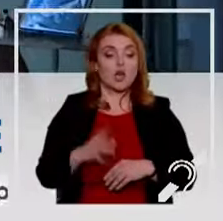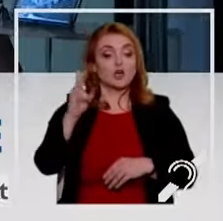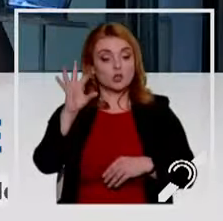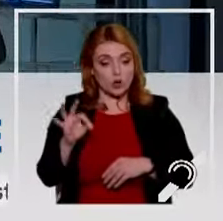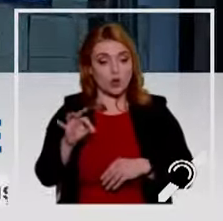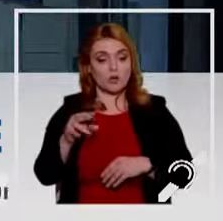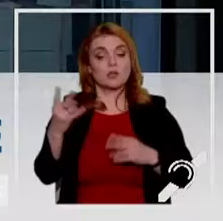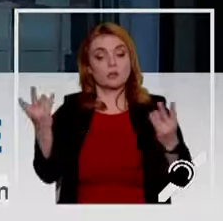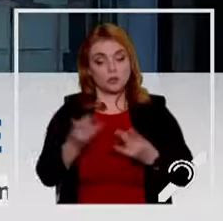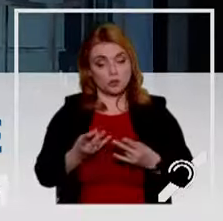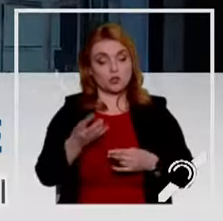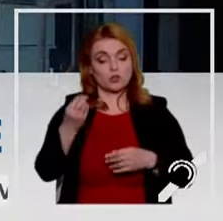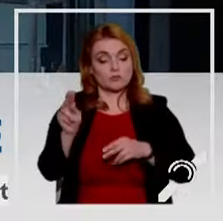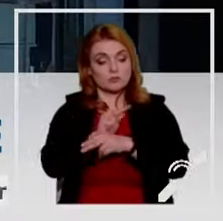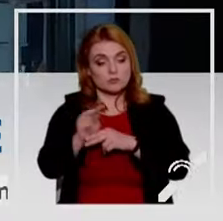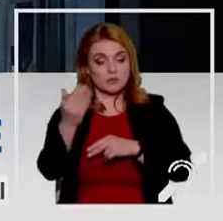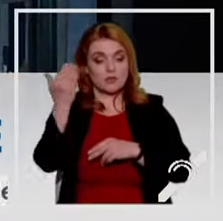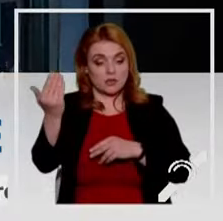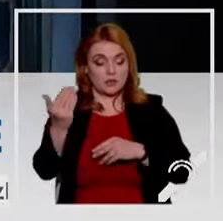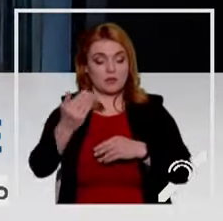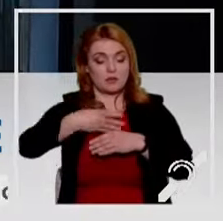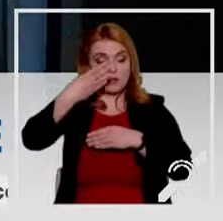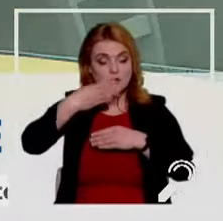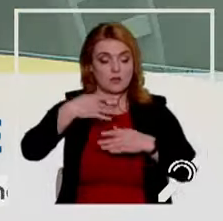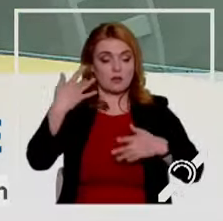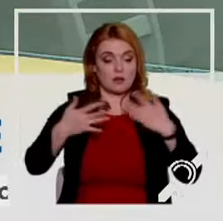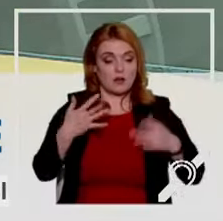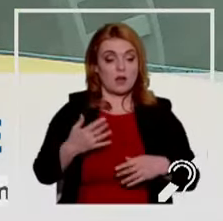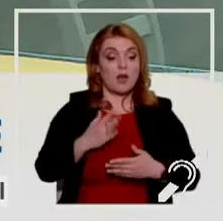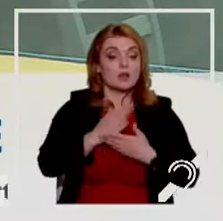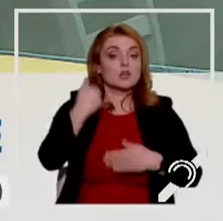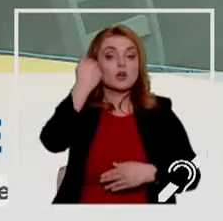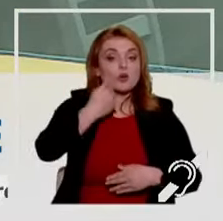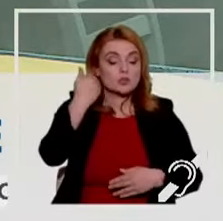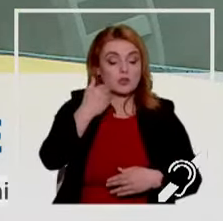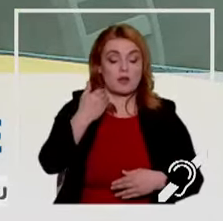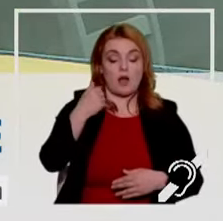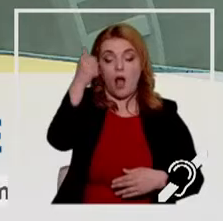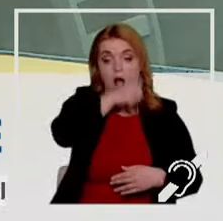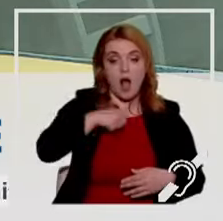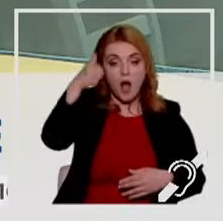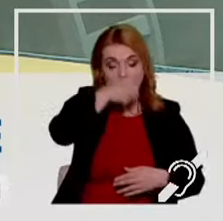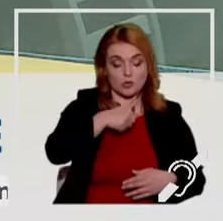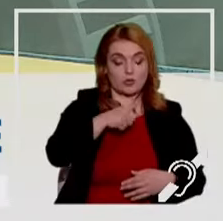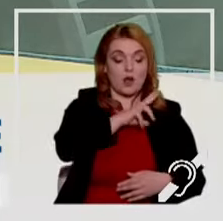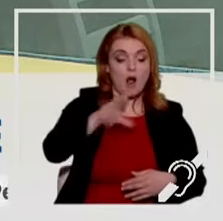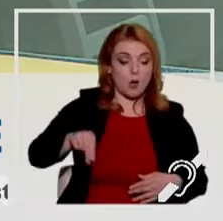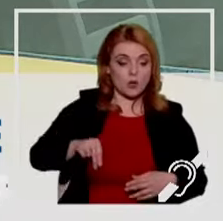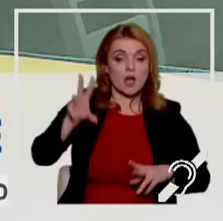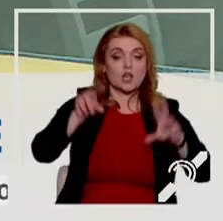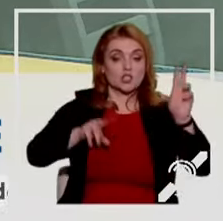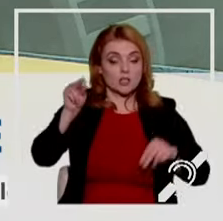loc de un teatru sau de o casă de cultură. E o rușine că în anul când Cahulu e declarat capitală